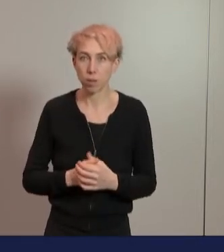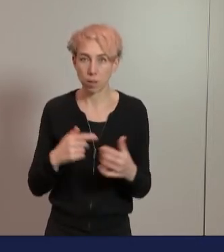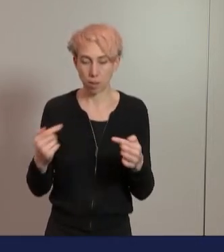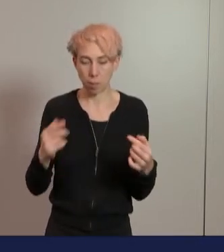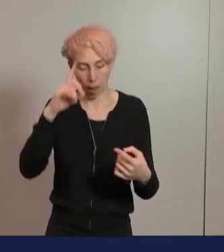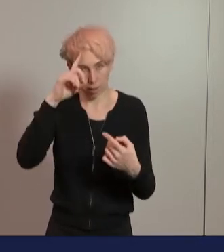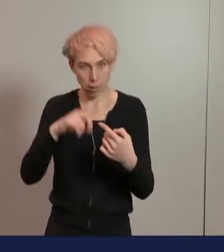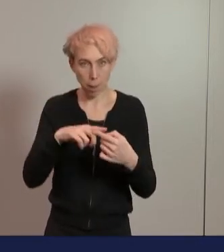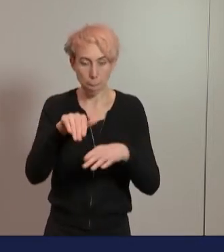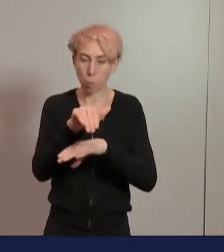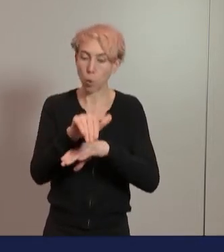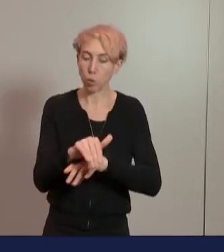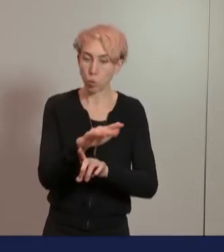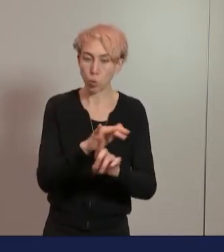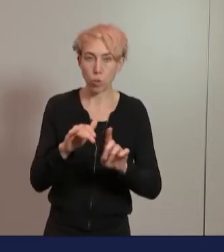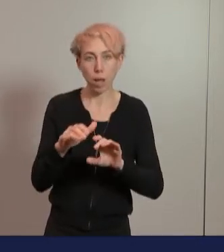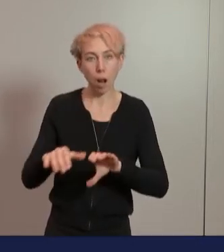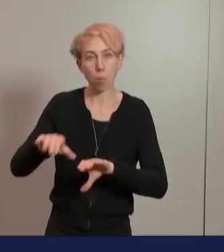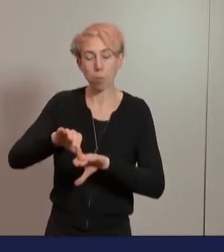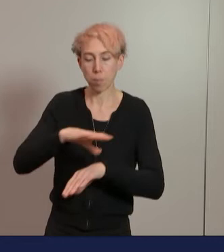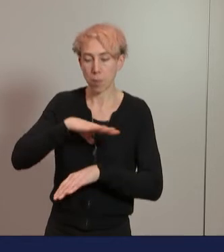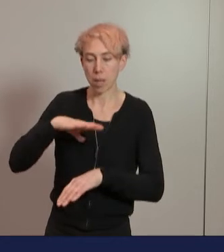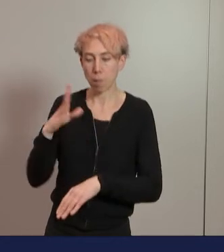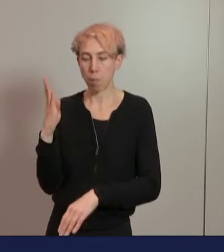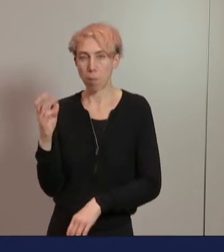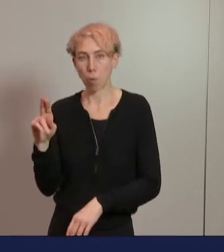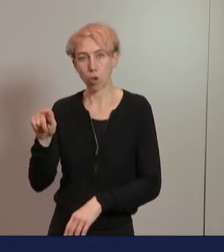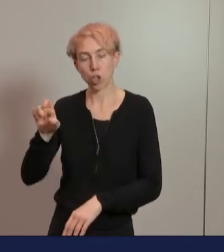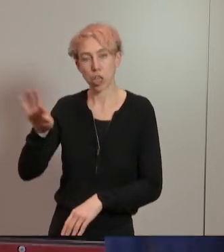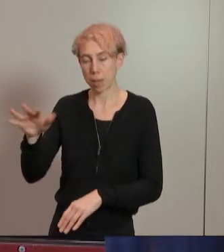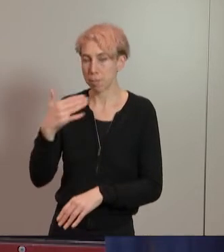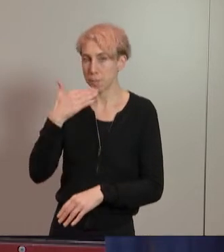débat sur la protection sociale complémentaire. Madame Bourget. Merci.